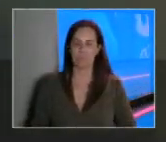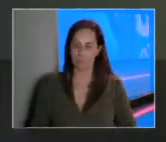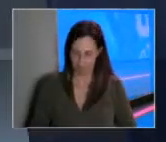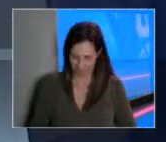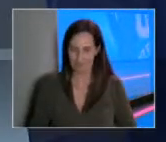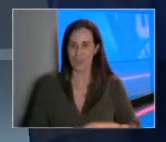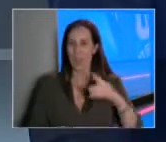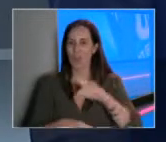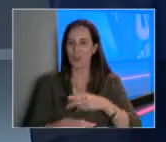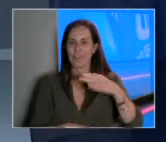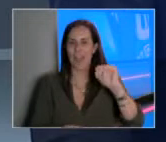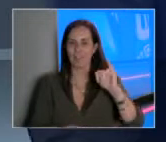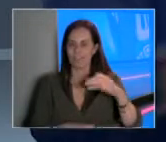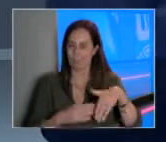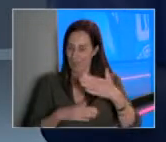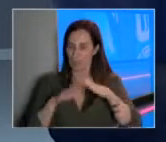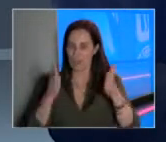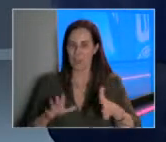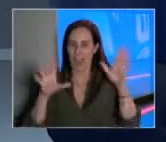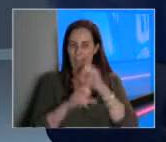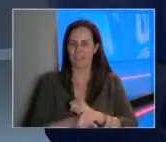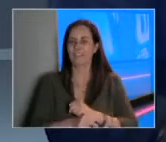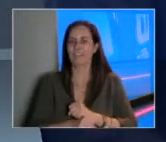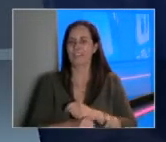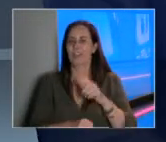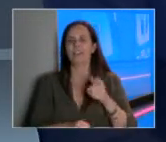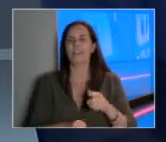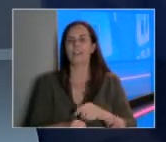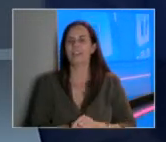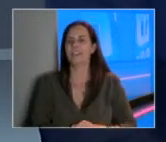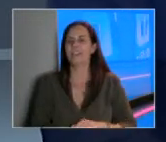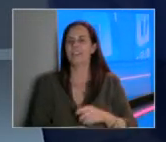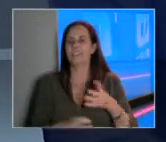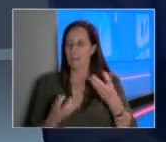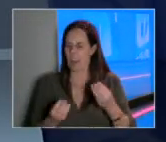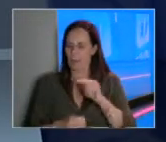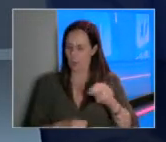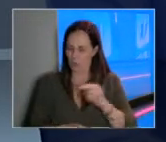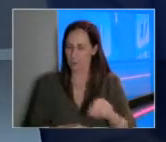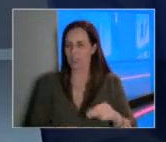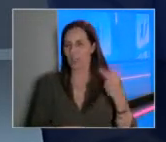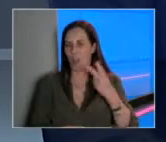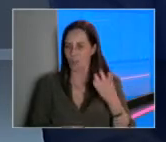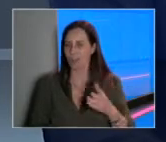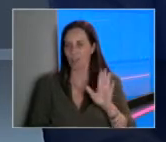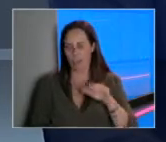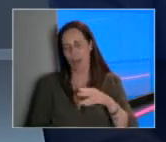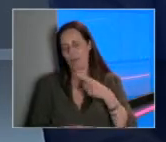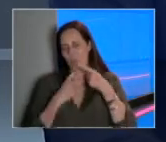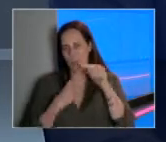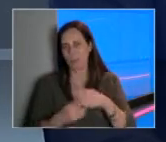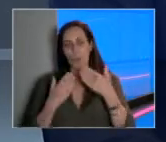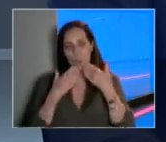הני זובידה, אתה מיד אחרינו במשכן לילה עם תוכנית מלאה וקדושת עניינים כאלה ואחרים, כמובן תתעסקו גם בדבר הזה.